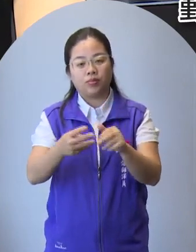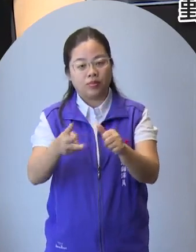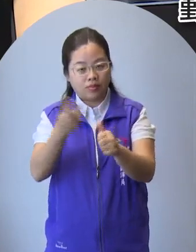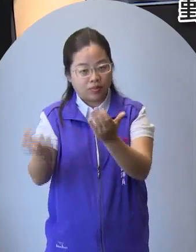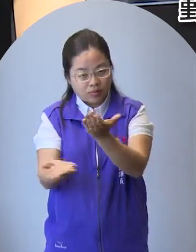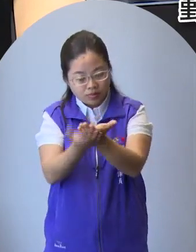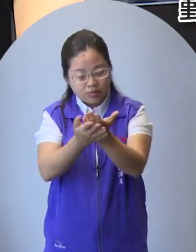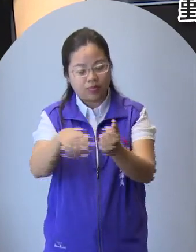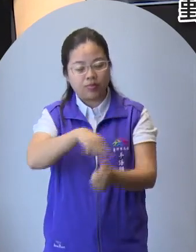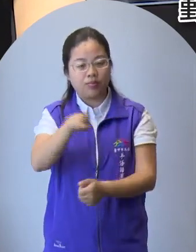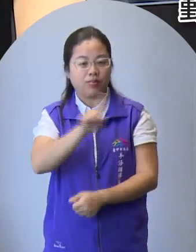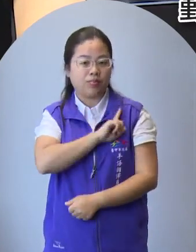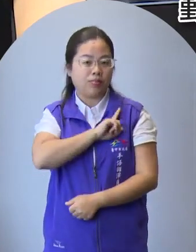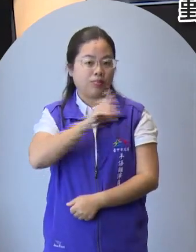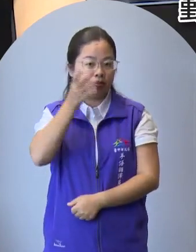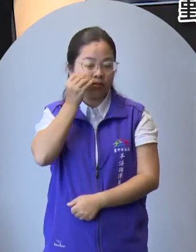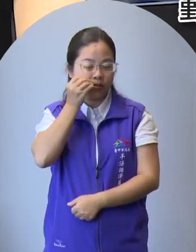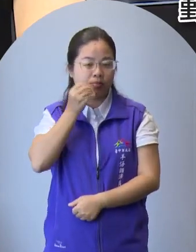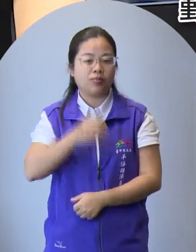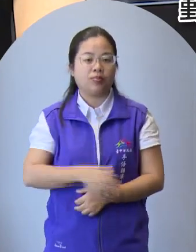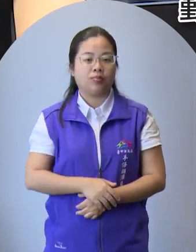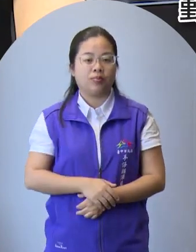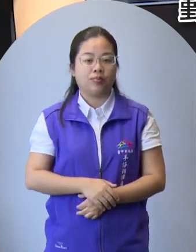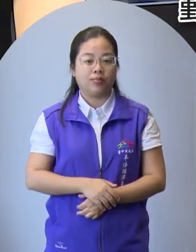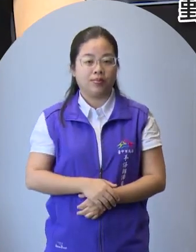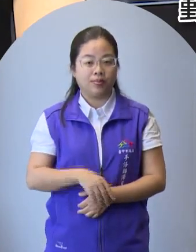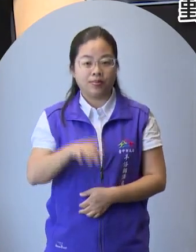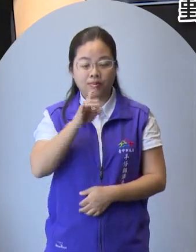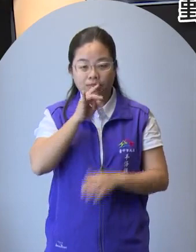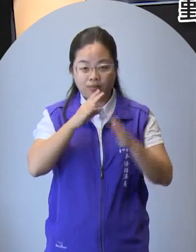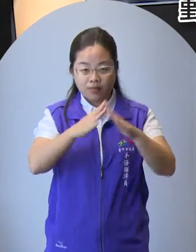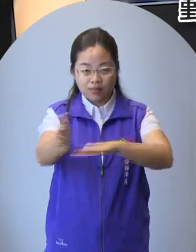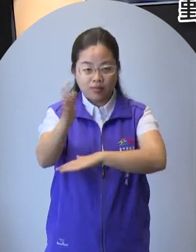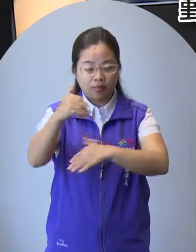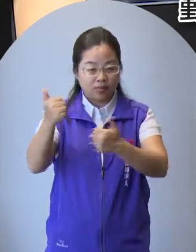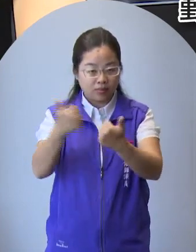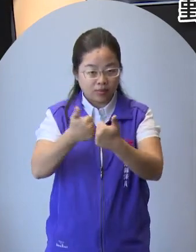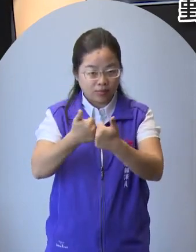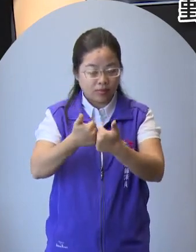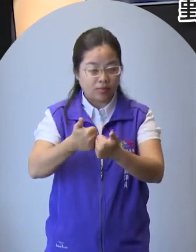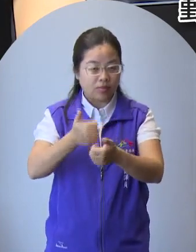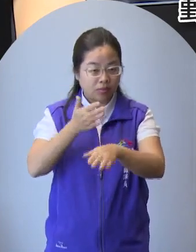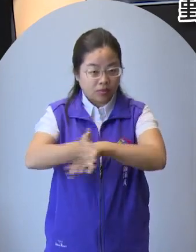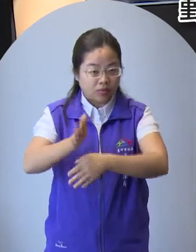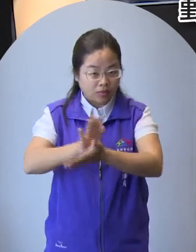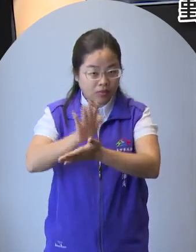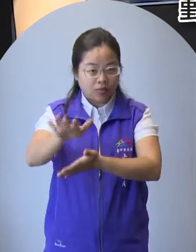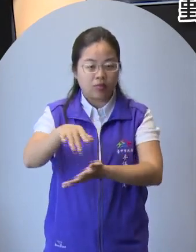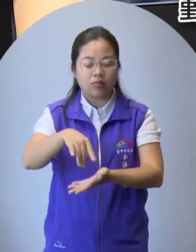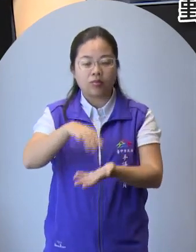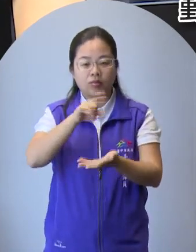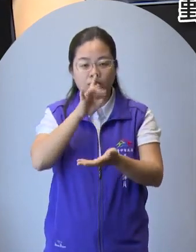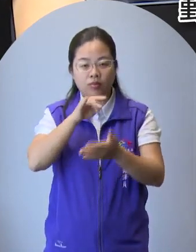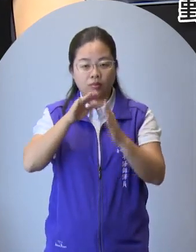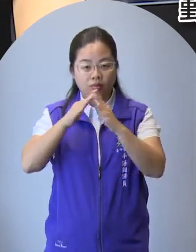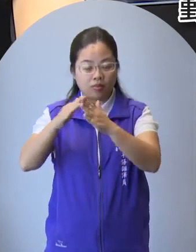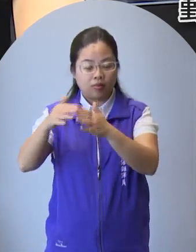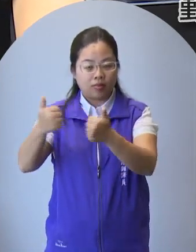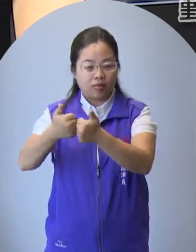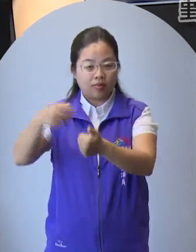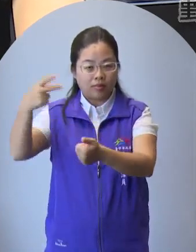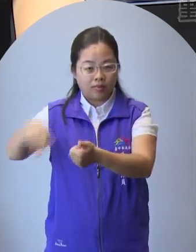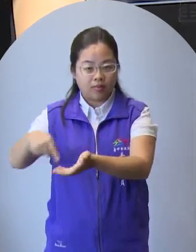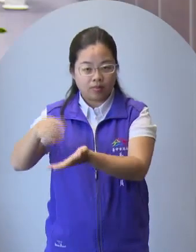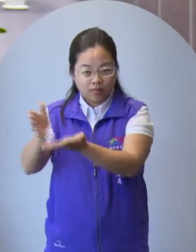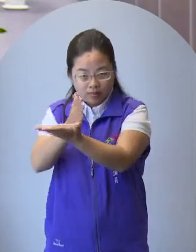附表，请参阅。那以上经本次市政会议审议通过后，你提请台中市议会审议。以